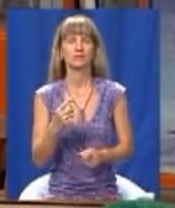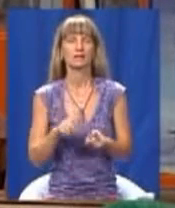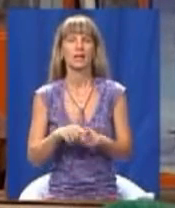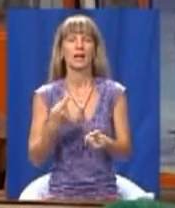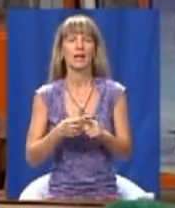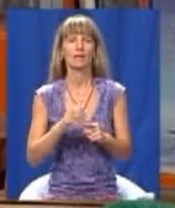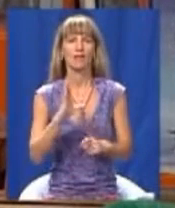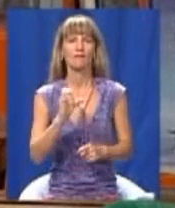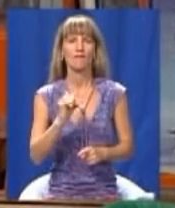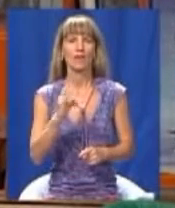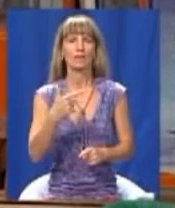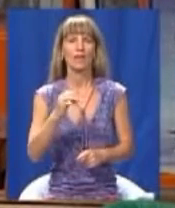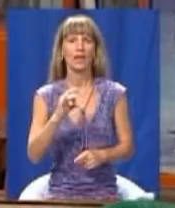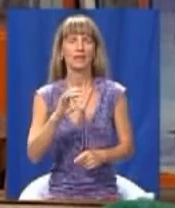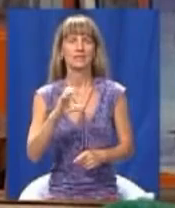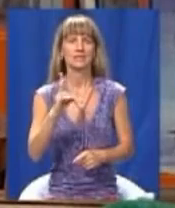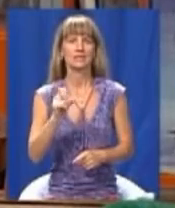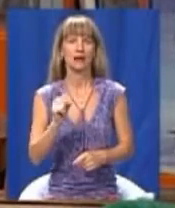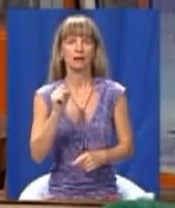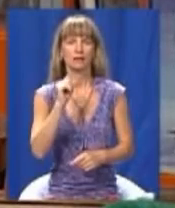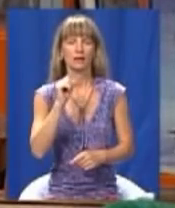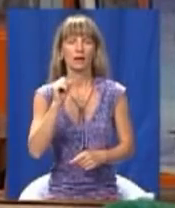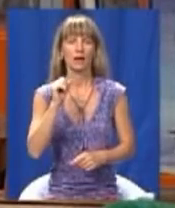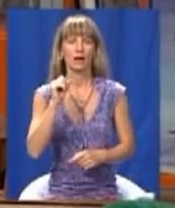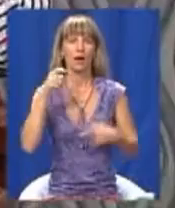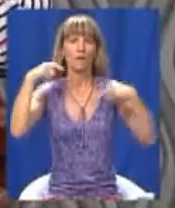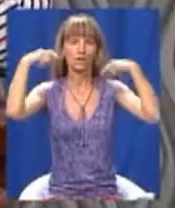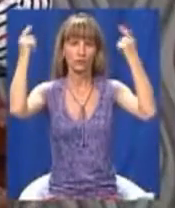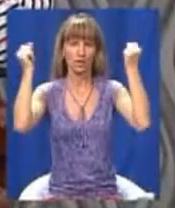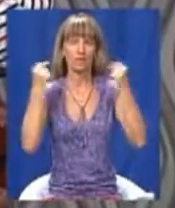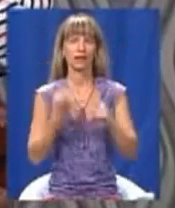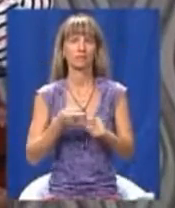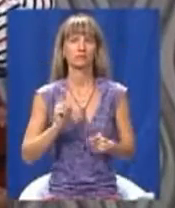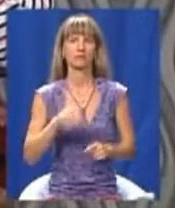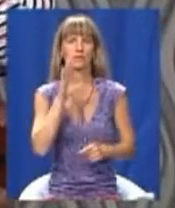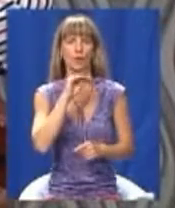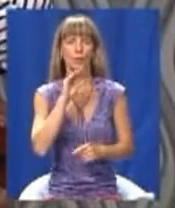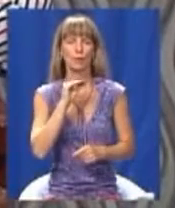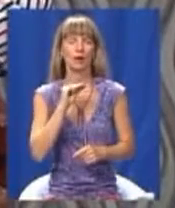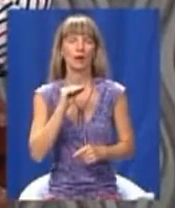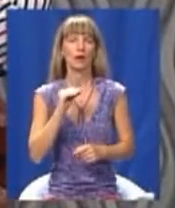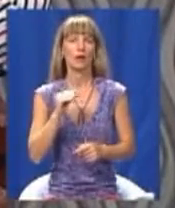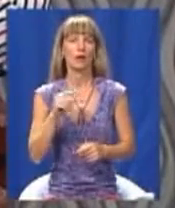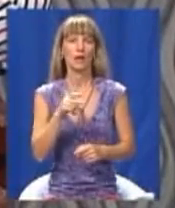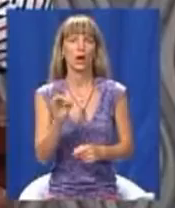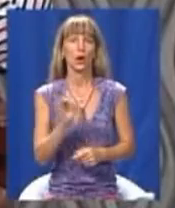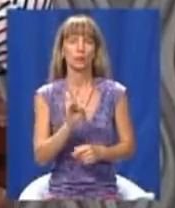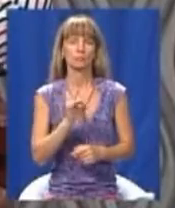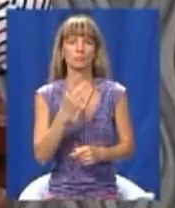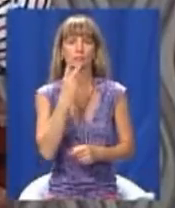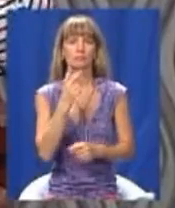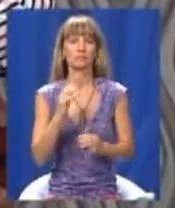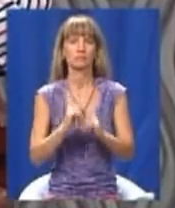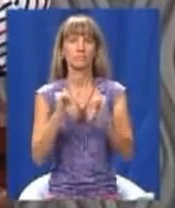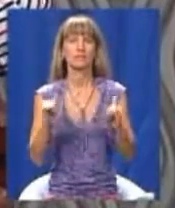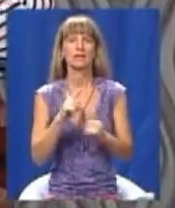венгерська овчарка? Так, да, інколи вона ще так називається. Насправді, це така порода вівчарок, як не дивно. Її розміри, які візуально